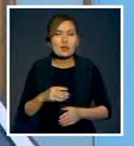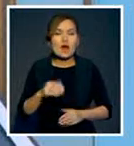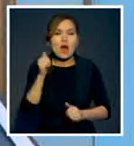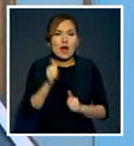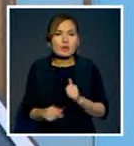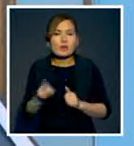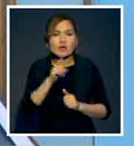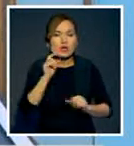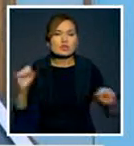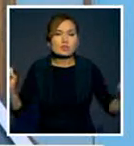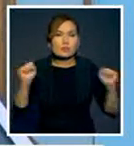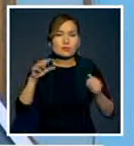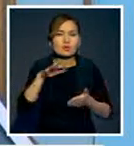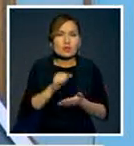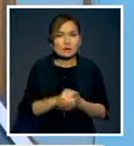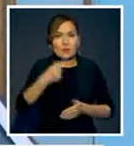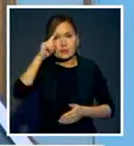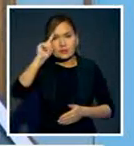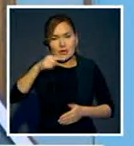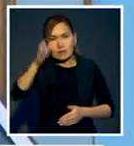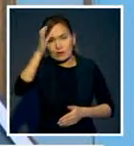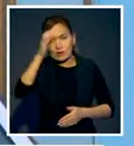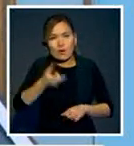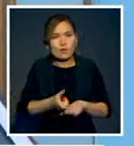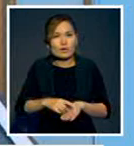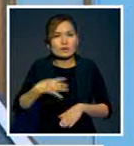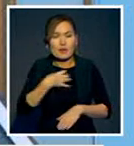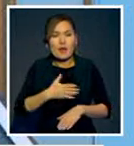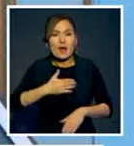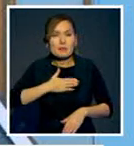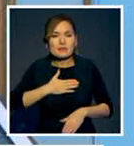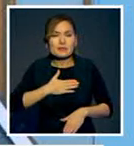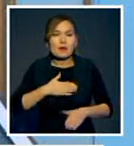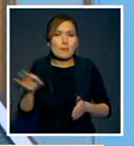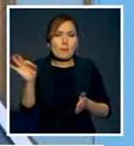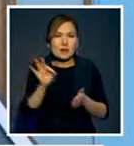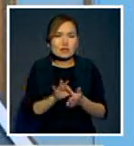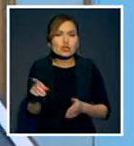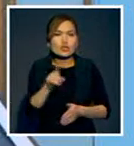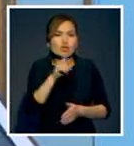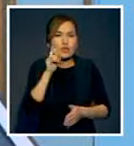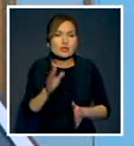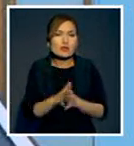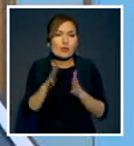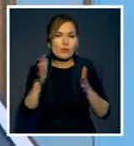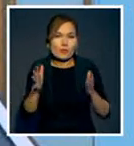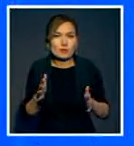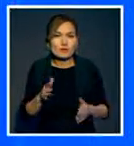шұғылданып, әрқашанда білімді болу керек. Мен ойымша сол ең басты мақсат біздің еліміздің. Сол себепті мен сондай жастарды, сондай азаматтарды